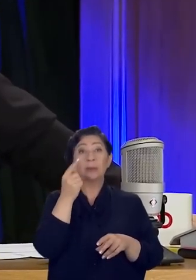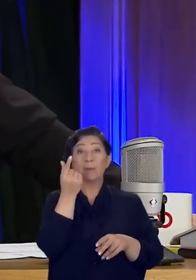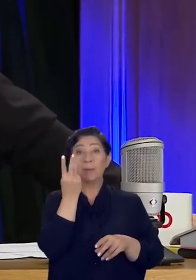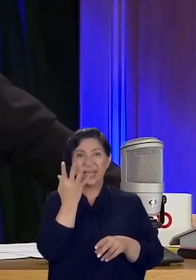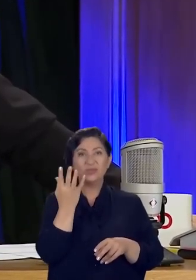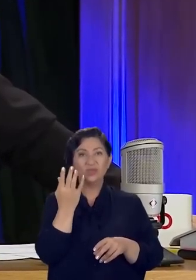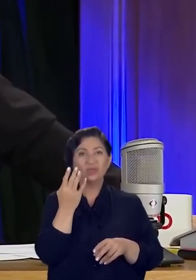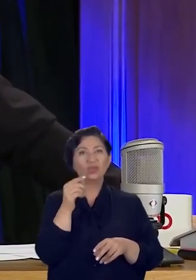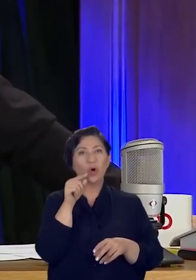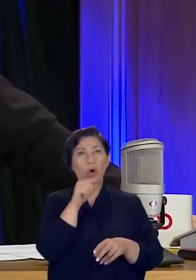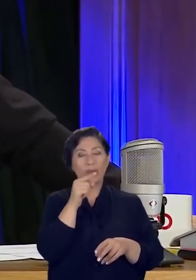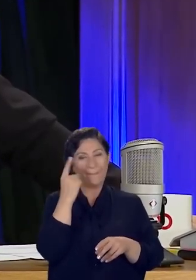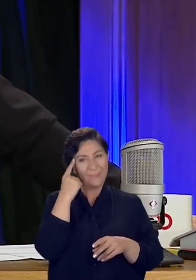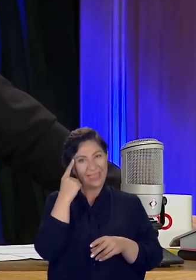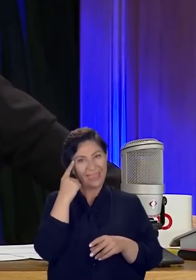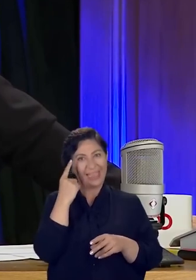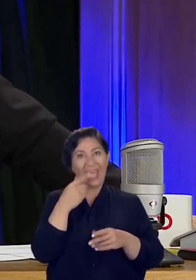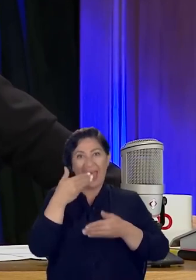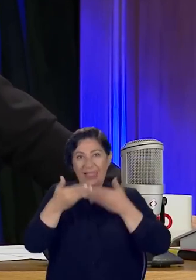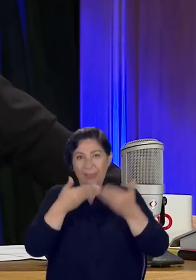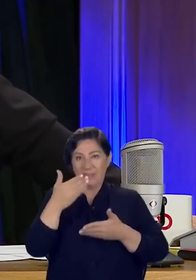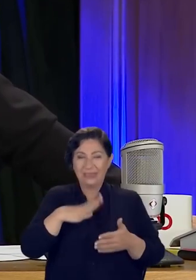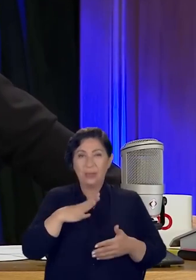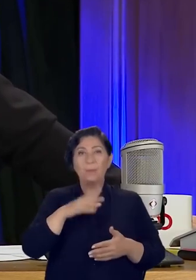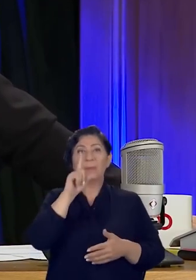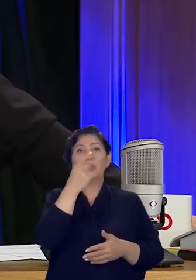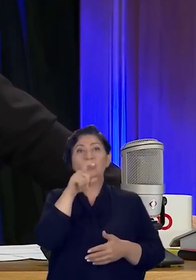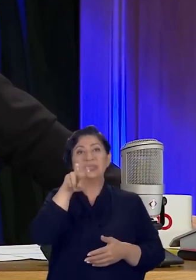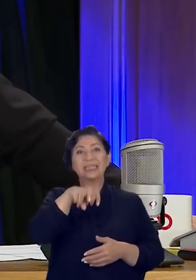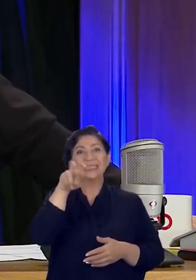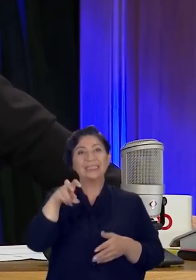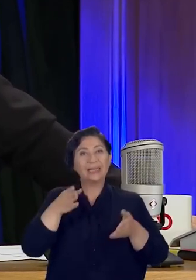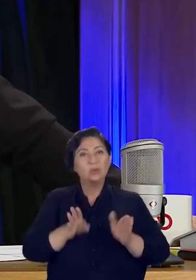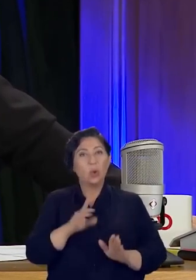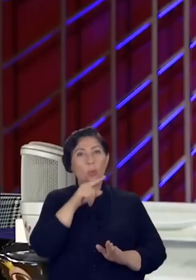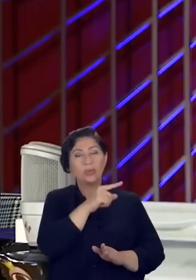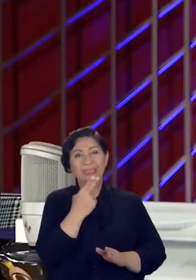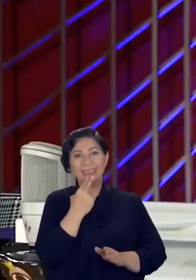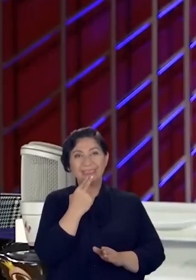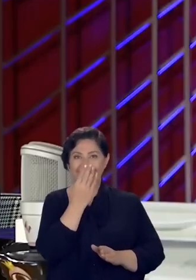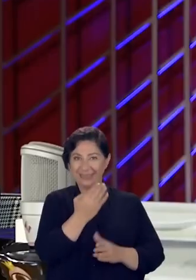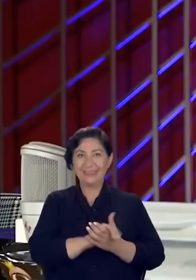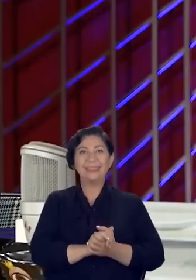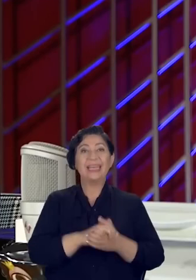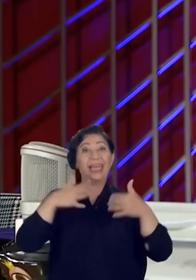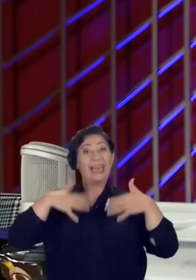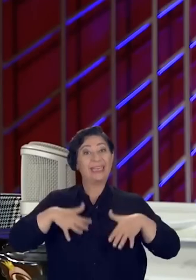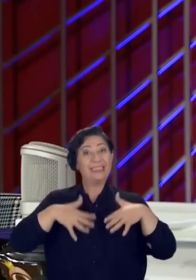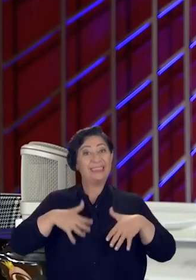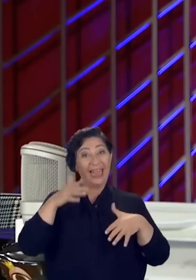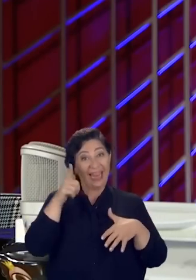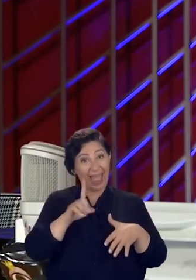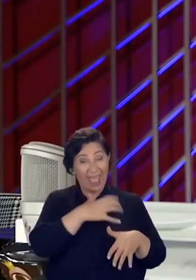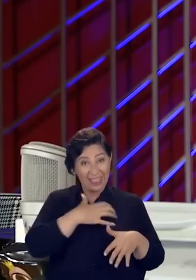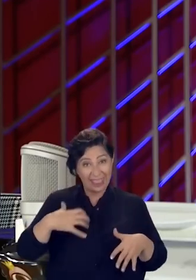birkaç ona bilgiyle aktarmak isterim. 1988 doğumlu bu küçük kızımız Rizeli bir